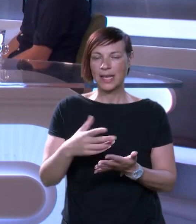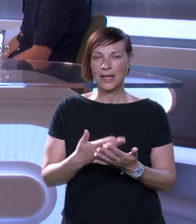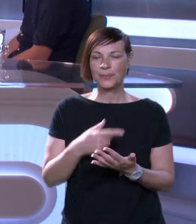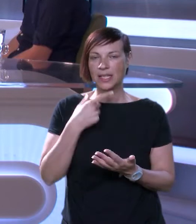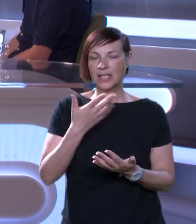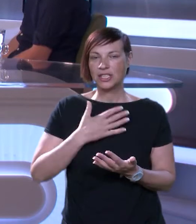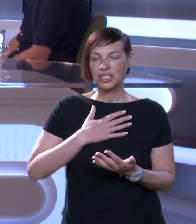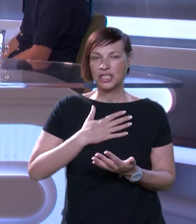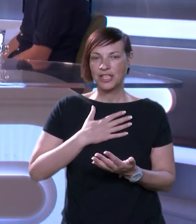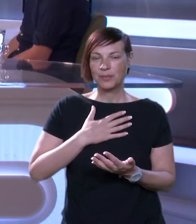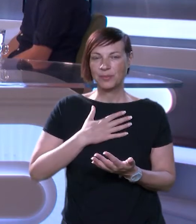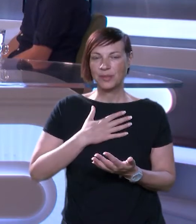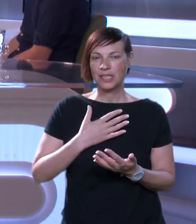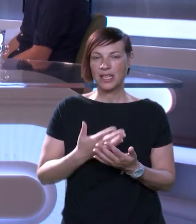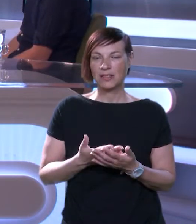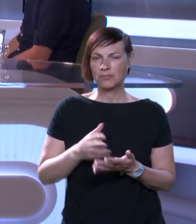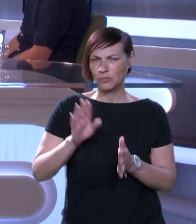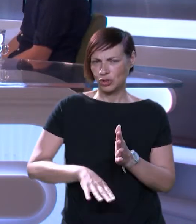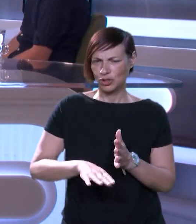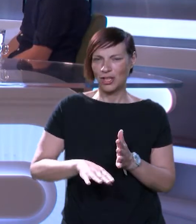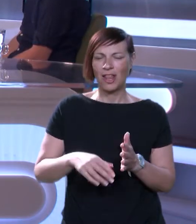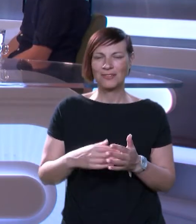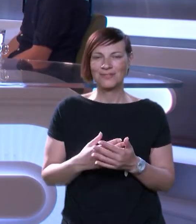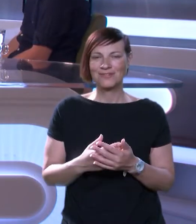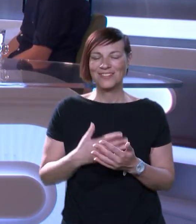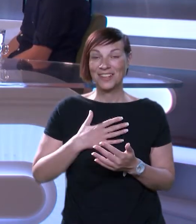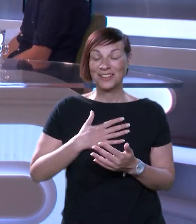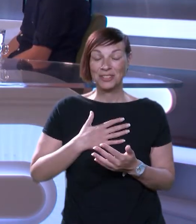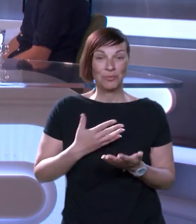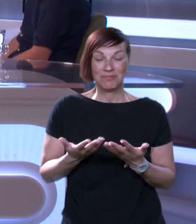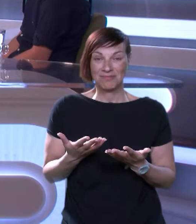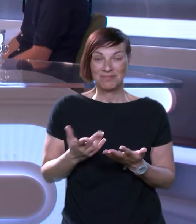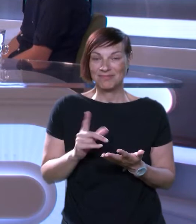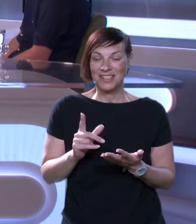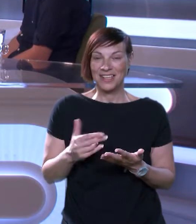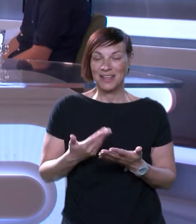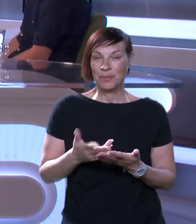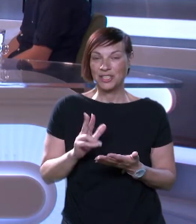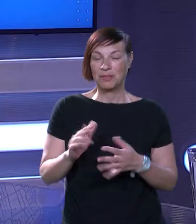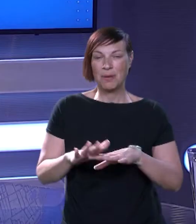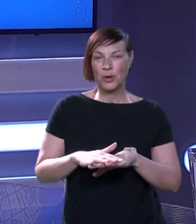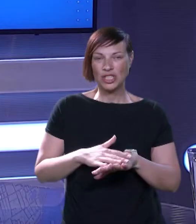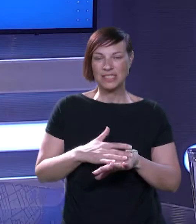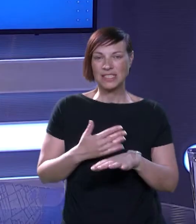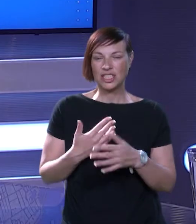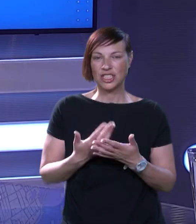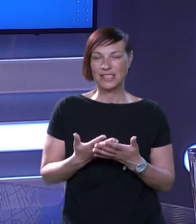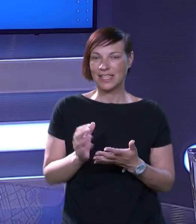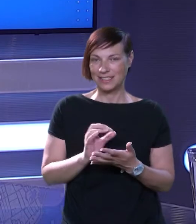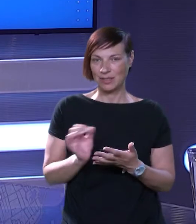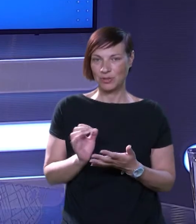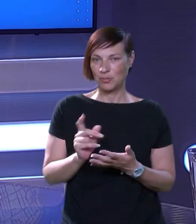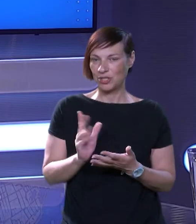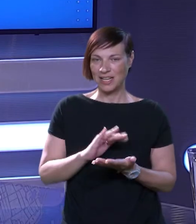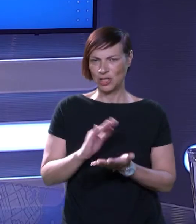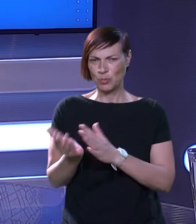i kažem ja kao, i Nikša Butjer mi kaže siđi dole, silazi dole. I ja njemu kažem kao pa ne, ne, baš imam osjećaj da sam